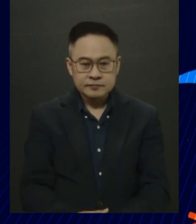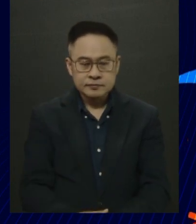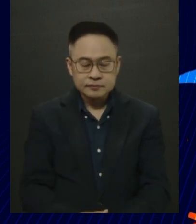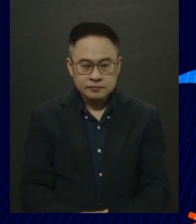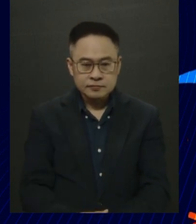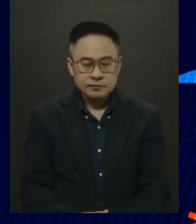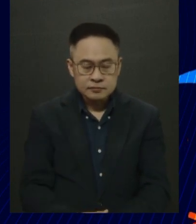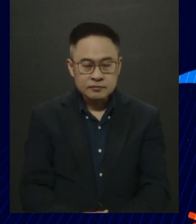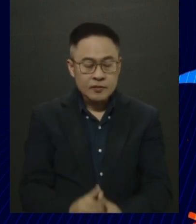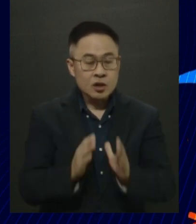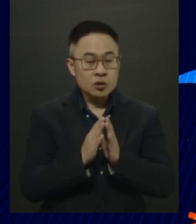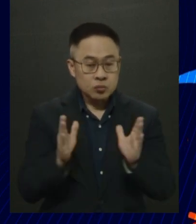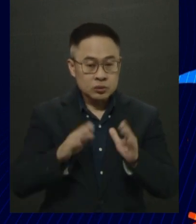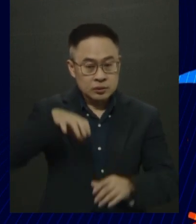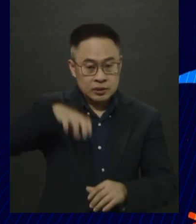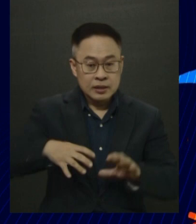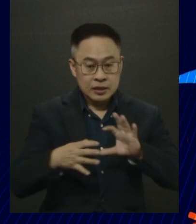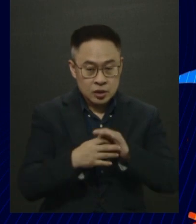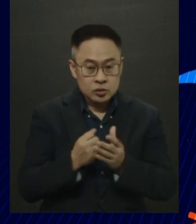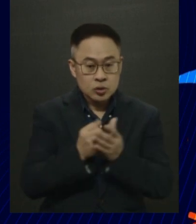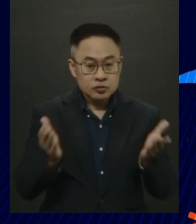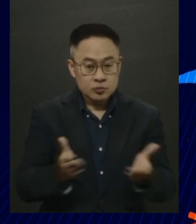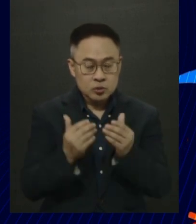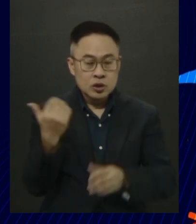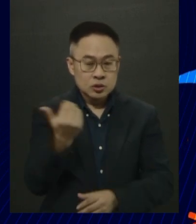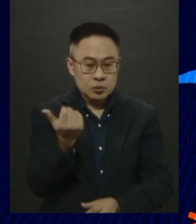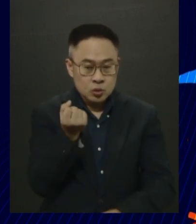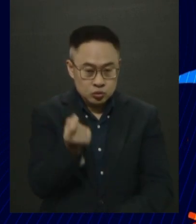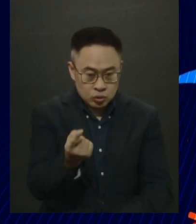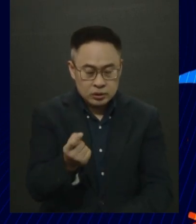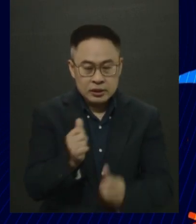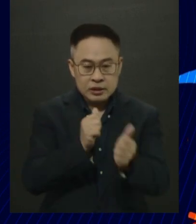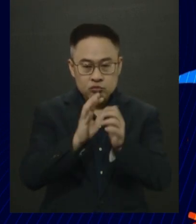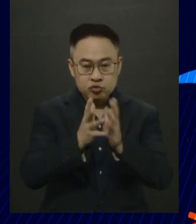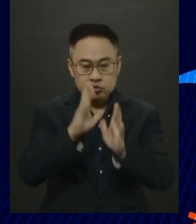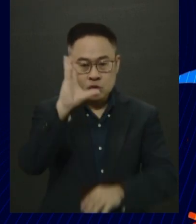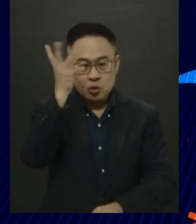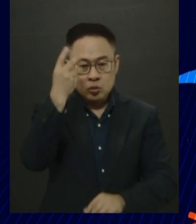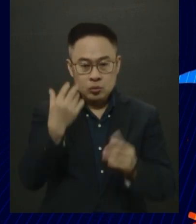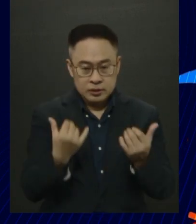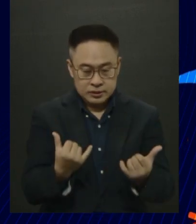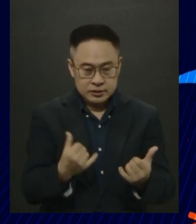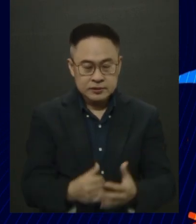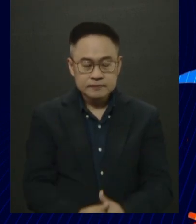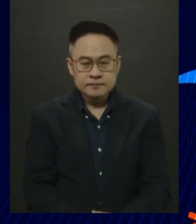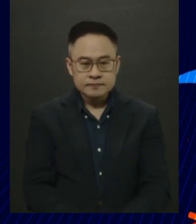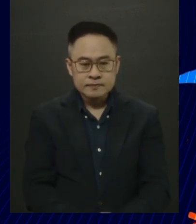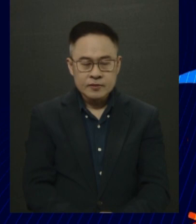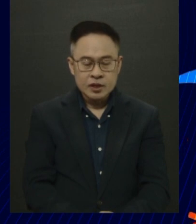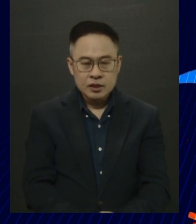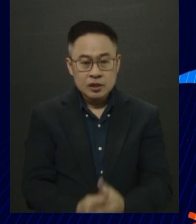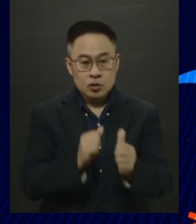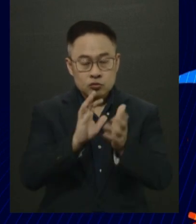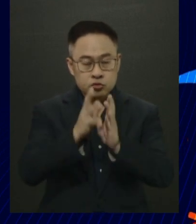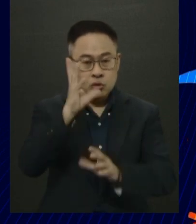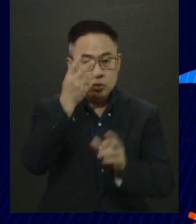ก็ต้องขอคุณทางการกีฬาแห่งประเทศไทยครับที่ให้การสนับสนุนการถ่ายสดศึกฟุตซอลชิงแชมป์โลกครั้งนี้ด้วยนะครับ ก็ศึกฟุตซอลชิงแชมป์โลกครั้